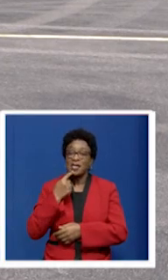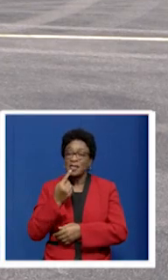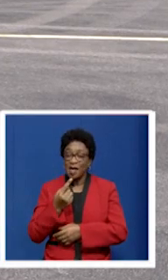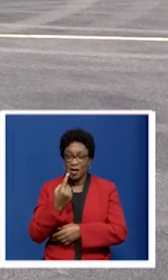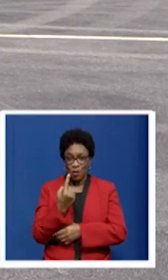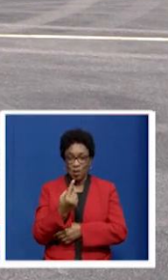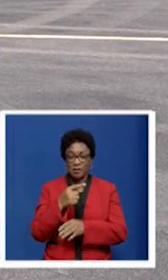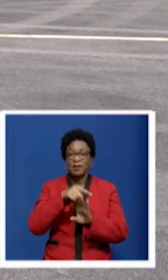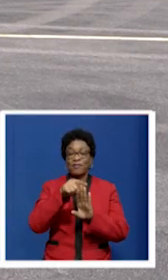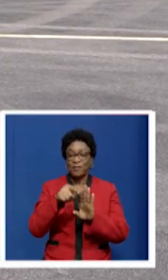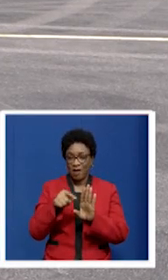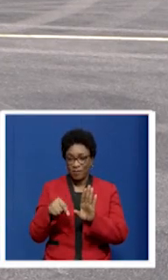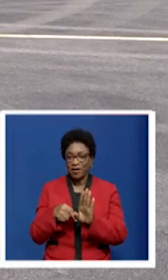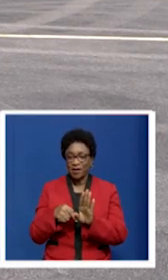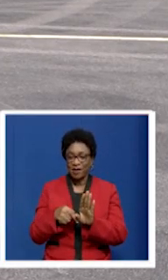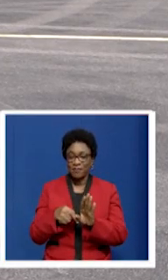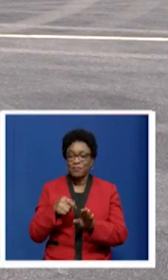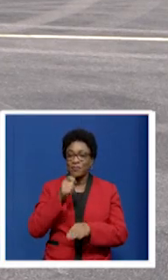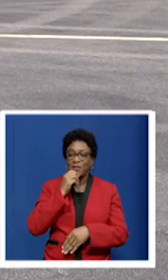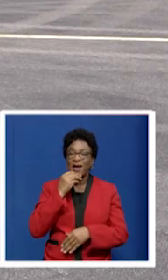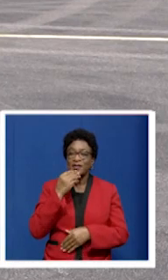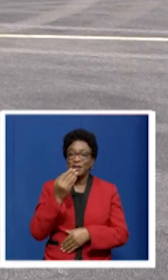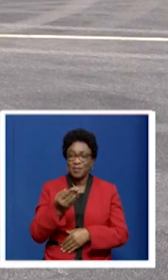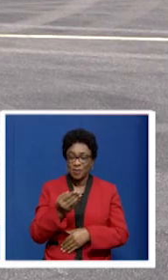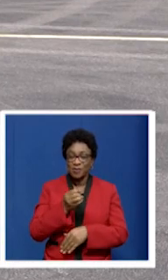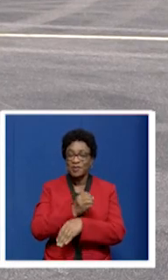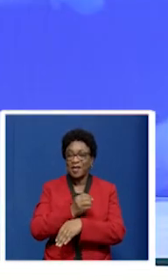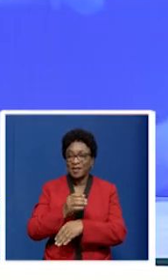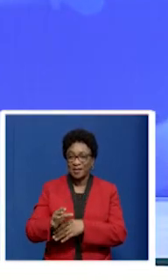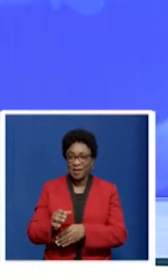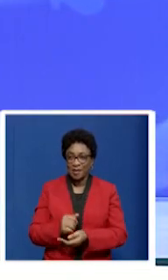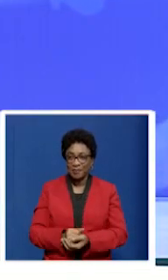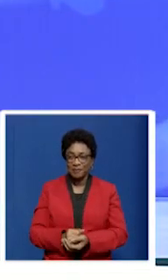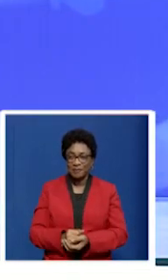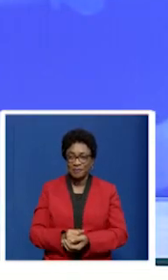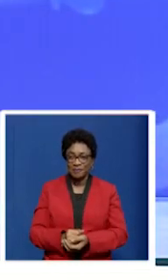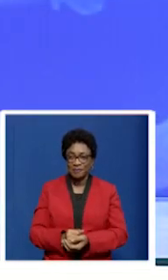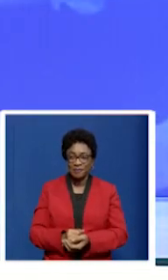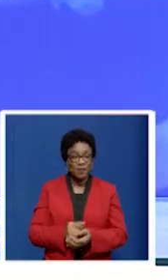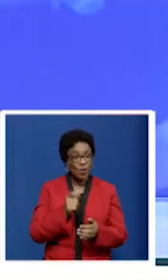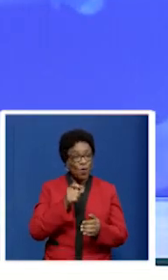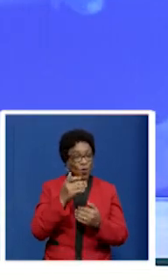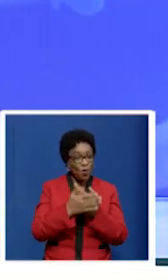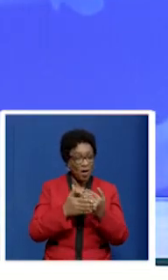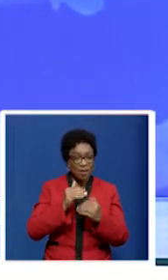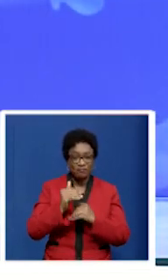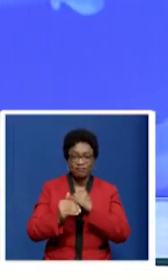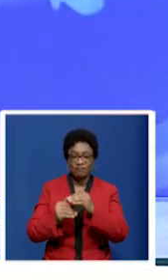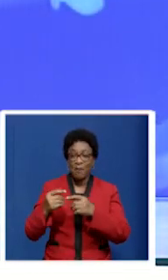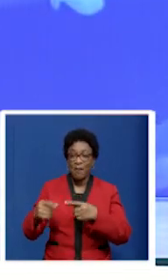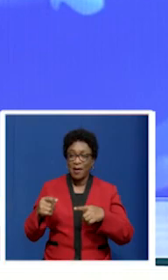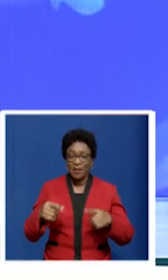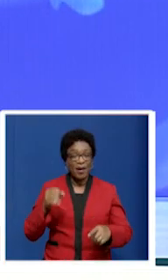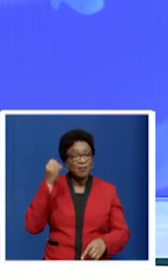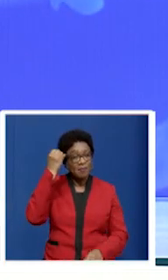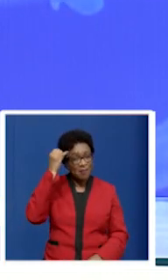kwanza afrikaa Luge kasuga Azam news Dar es Salaam wananchi wa kada mbalimbali nao wakawa na maoni